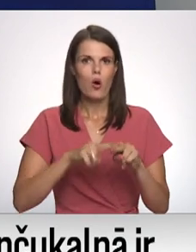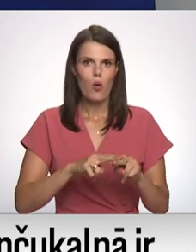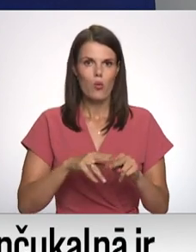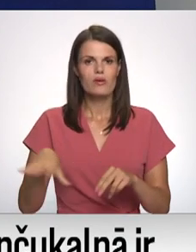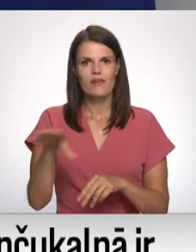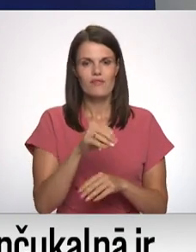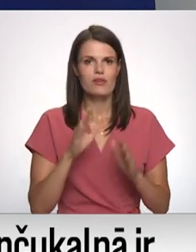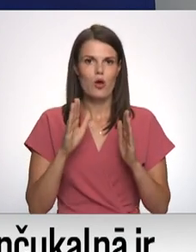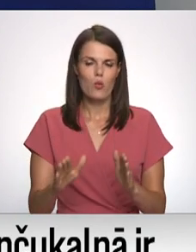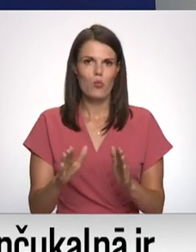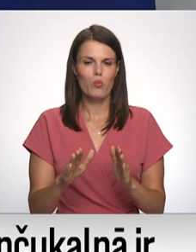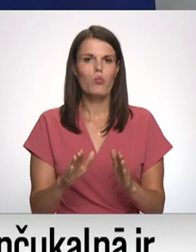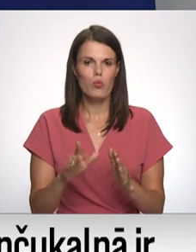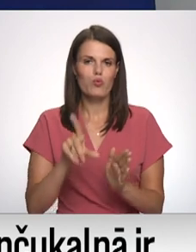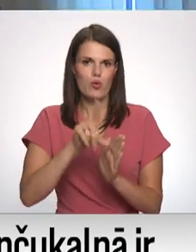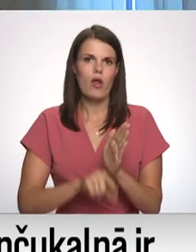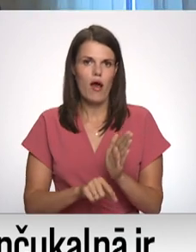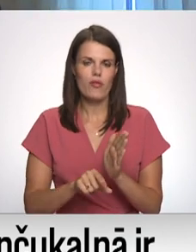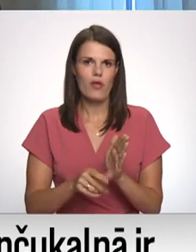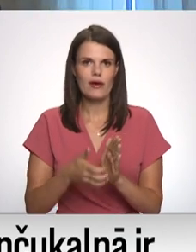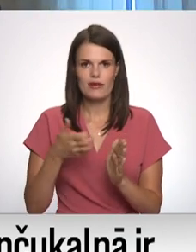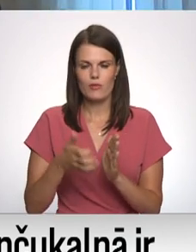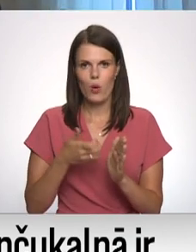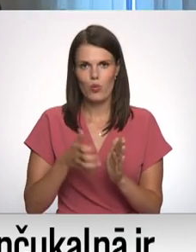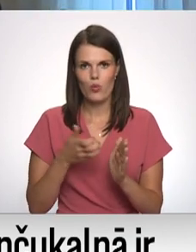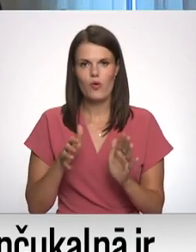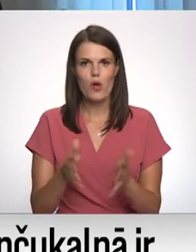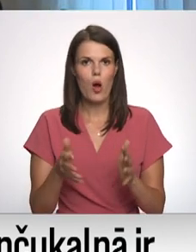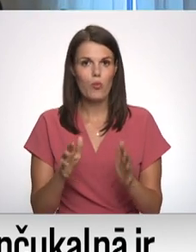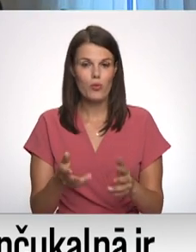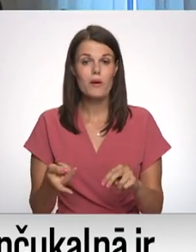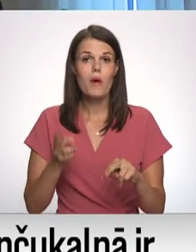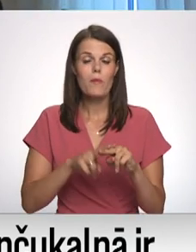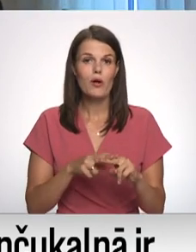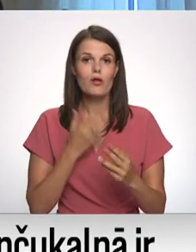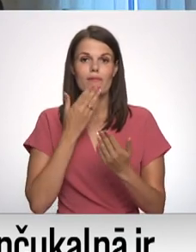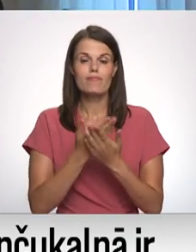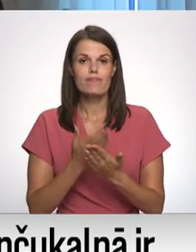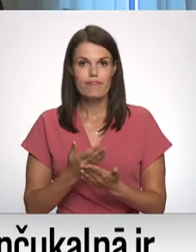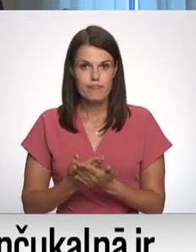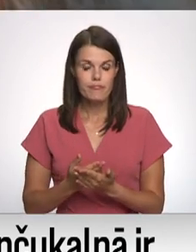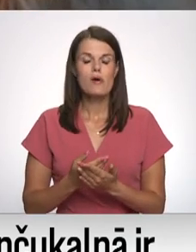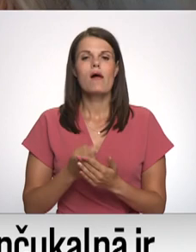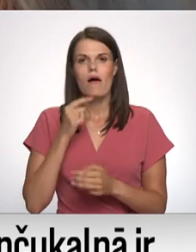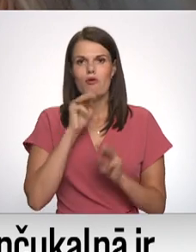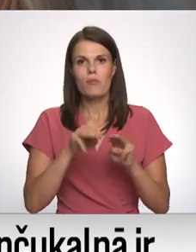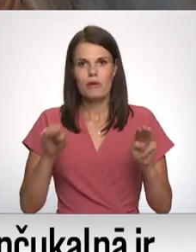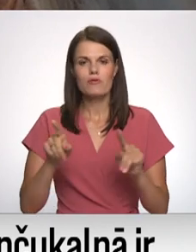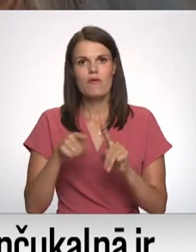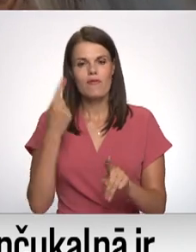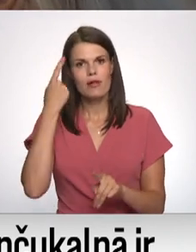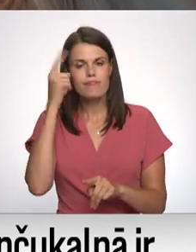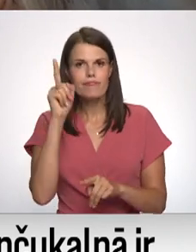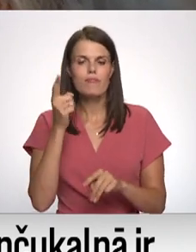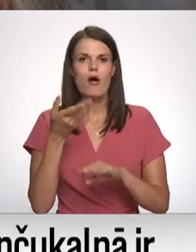varētu kļūt pieejamāk un noteikti arī lētāk. Papildus jau izstrādātajiem priekšlikumiem ekonomikas ministrijā top atsevišķi